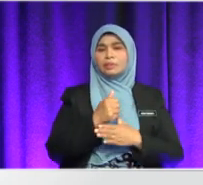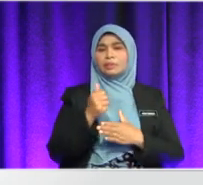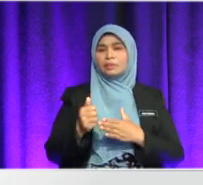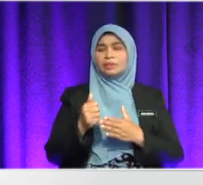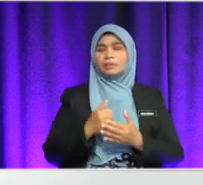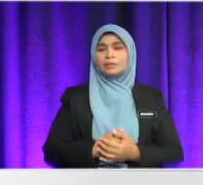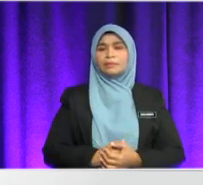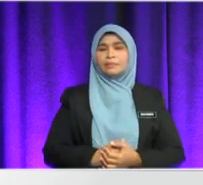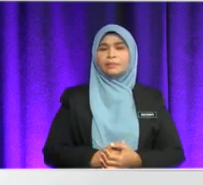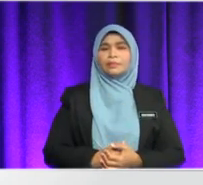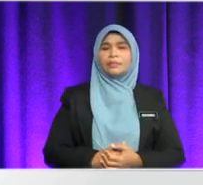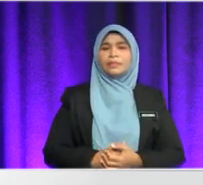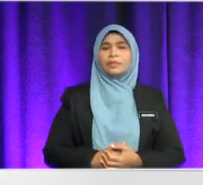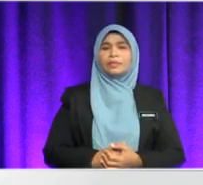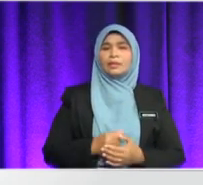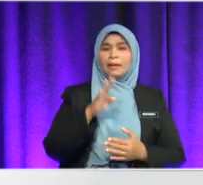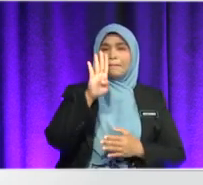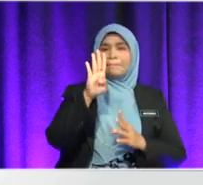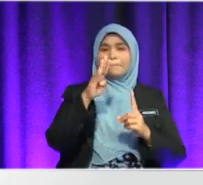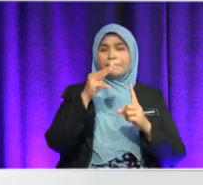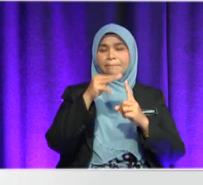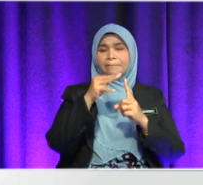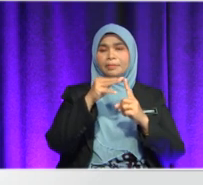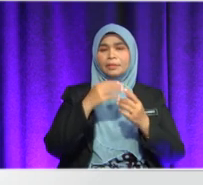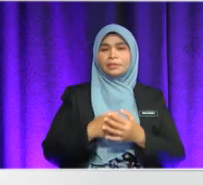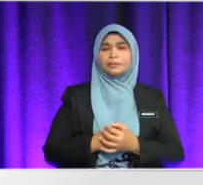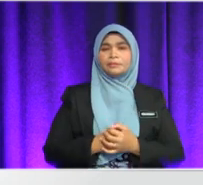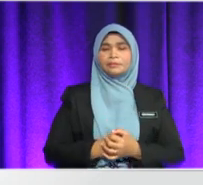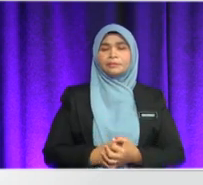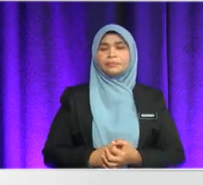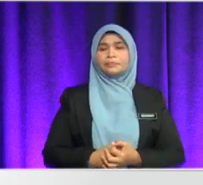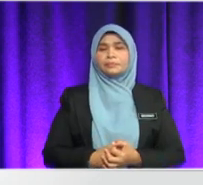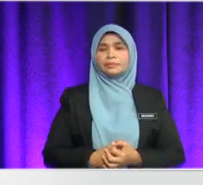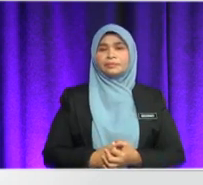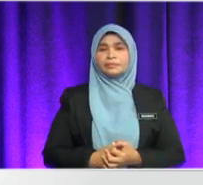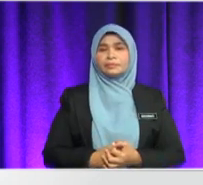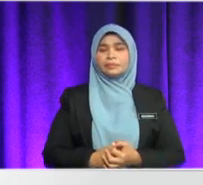ada isi ada uraian ada huraian lengkap dan ada kesimpulan